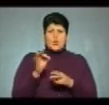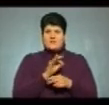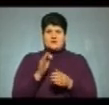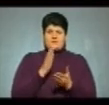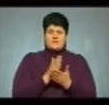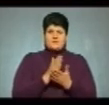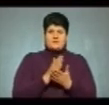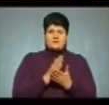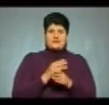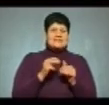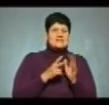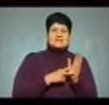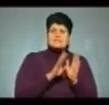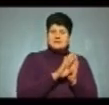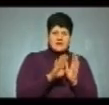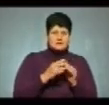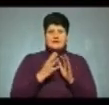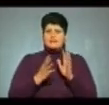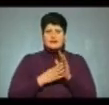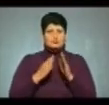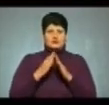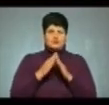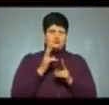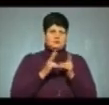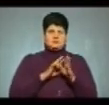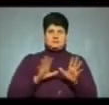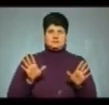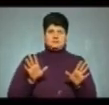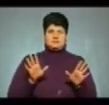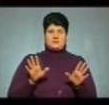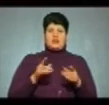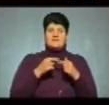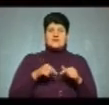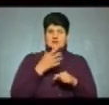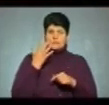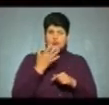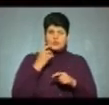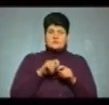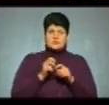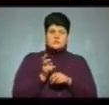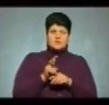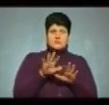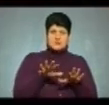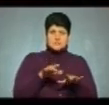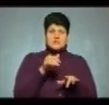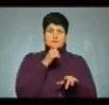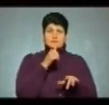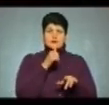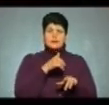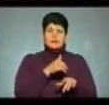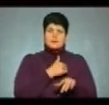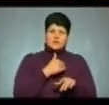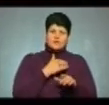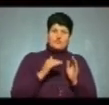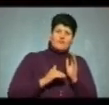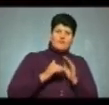звертаються. Може, ні з 17-го, ні з 19-го будинку до нас скарг не поступало. Відділ теплової інспекції виходить на місце, заміряє температуру. Якщо температура